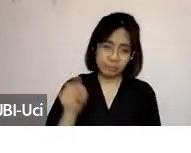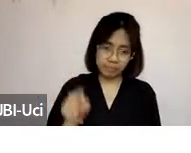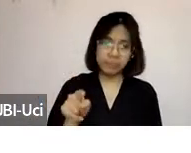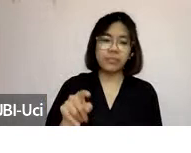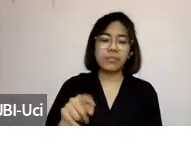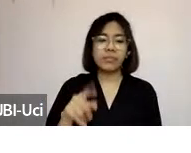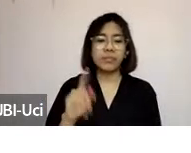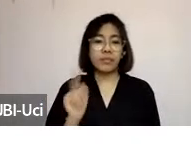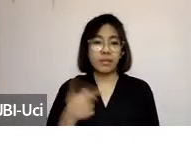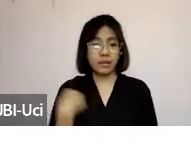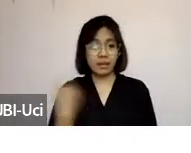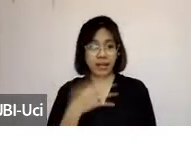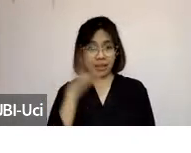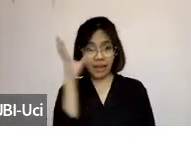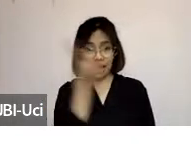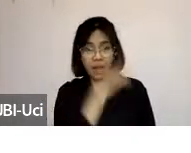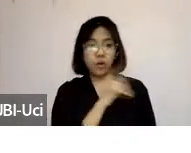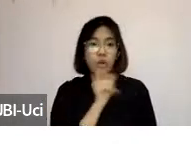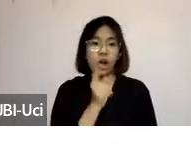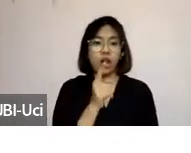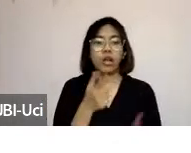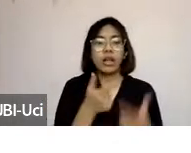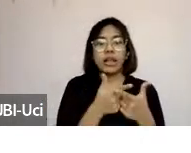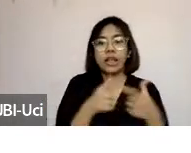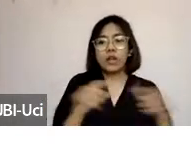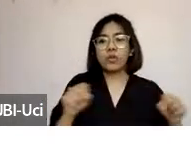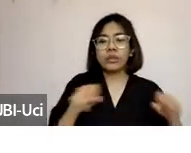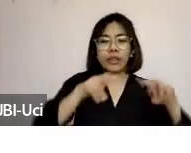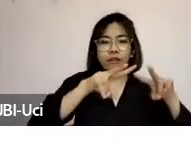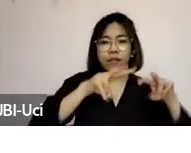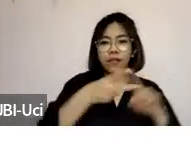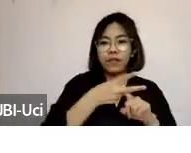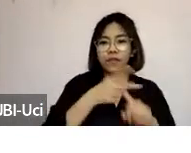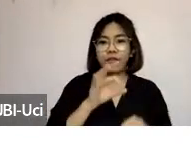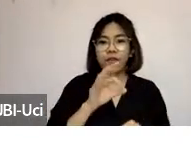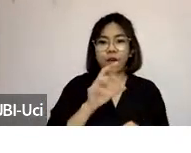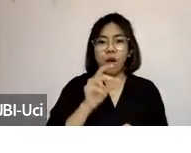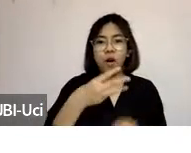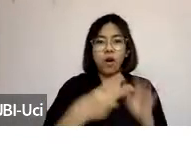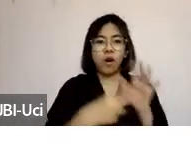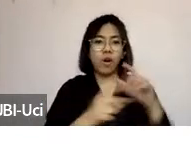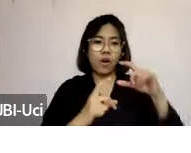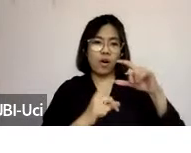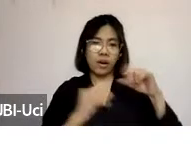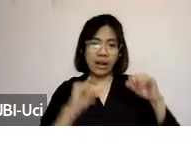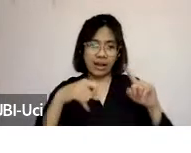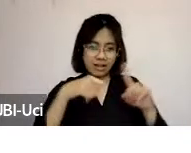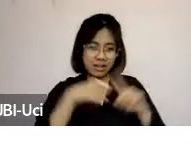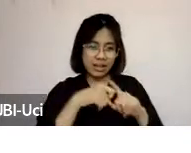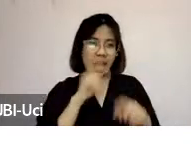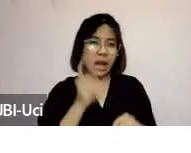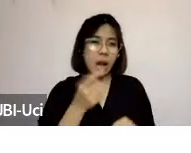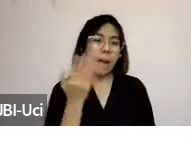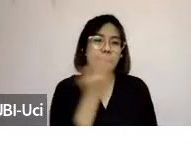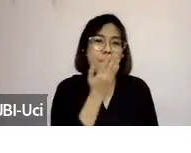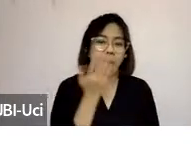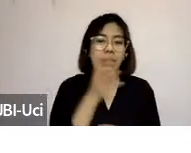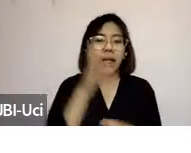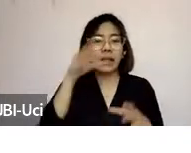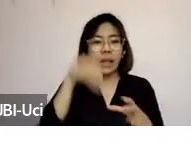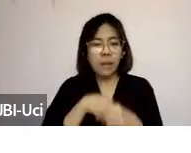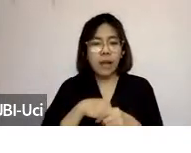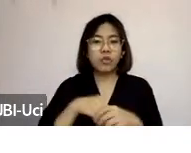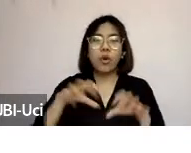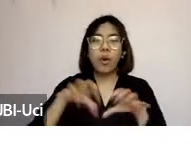semua tahu dalam linguistik forensik ada tidak sedikit yang kita bahas yaitu pertama bahasa sebagai produk hukum